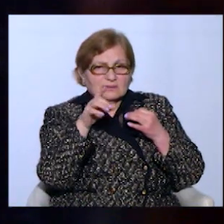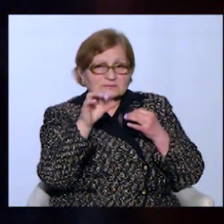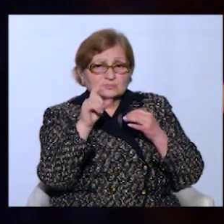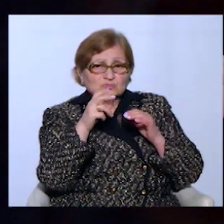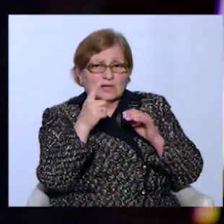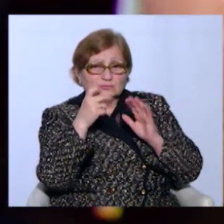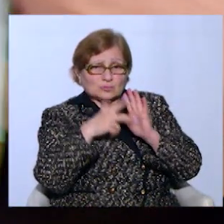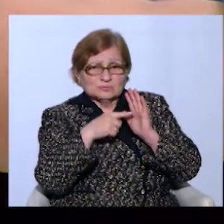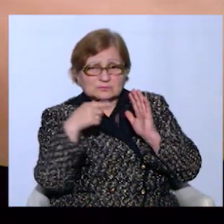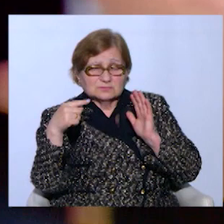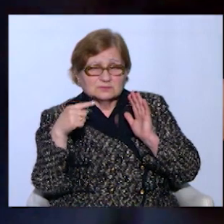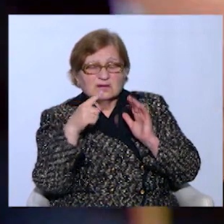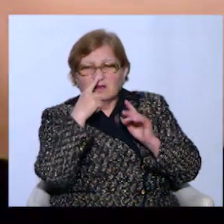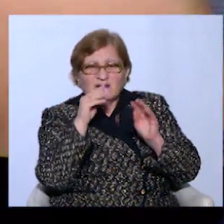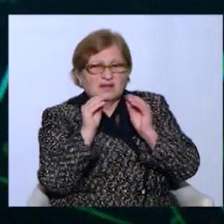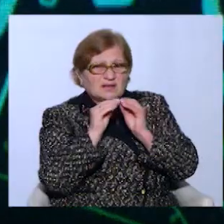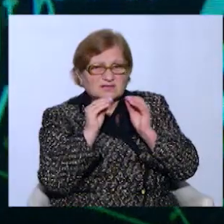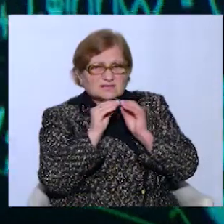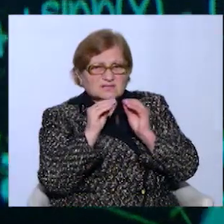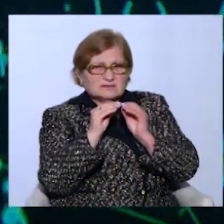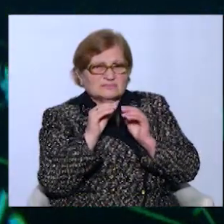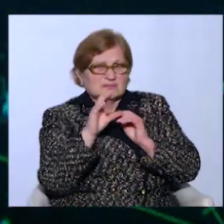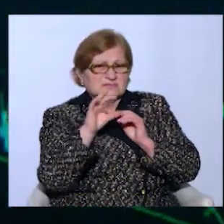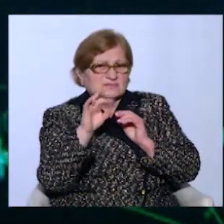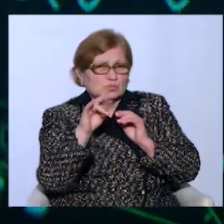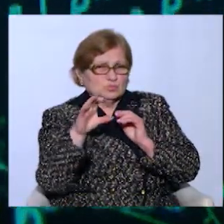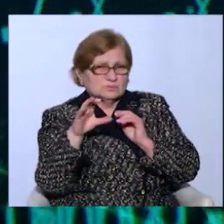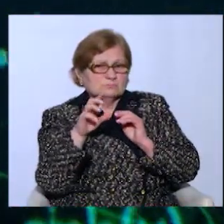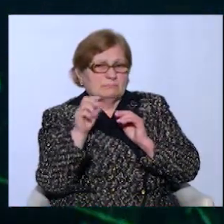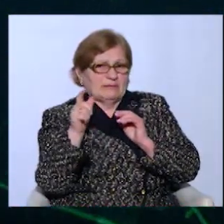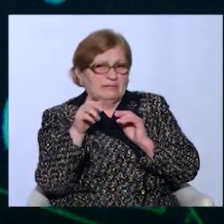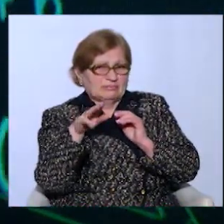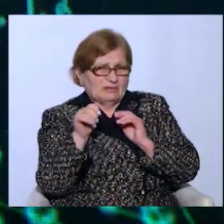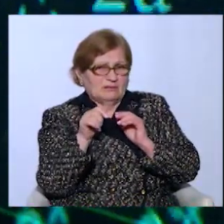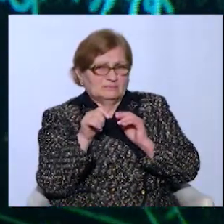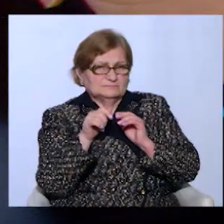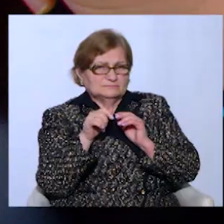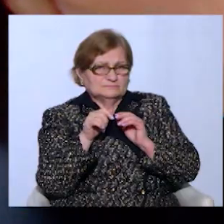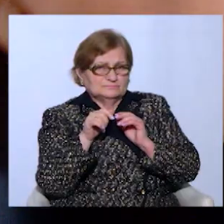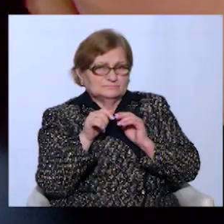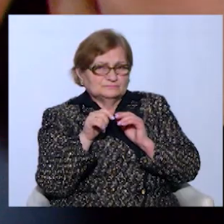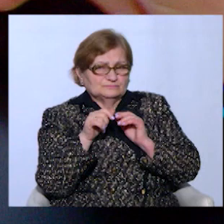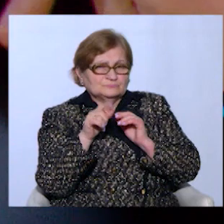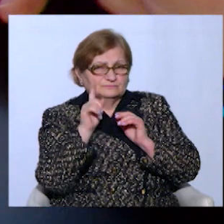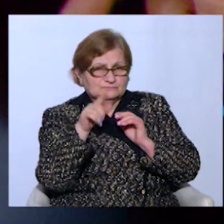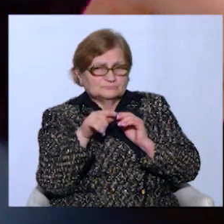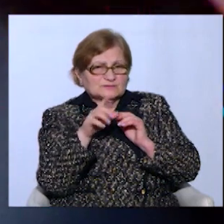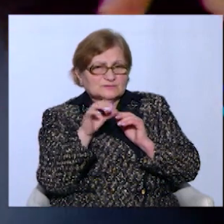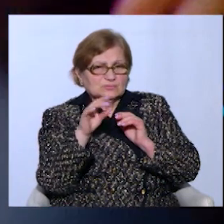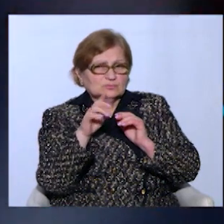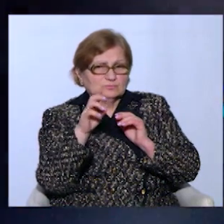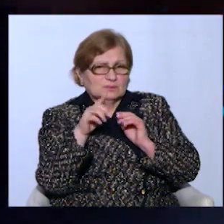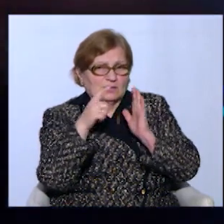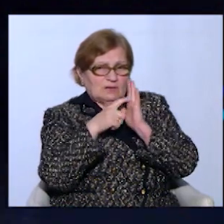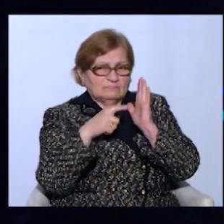180 გრადუსი მინუს ბეტა არის იგივე sinus ბეტა. ნუ აღარ გადავწერთ, ეს უკვე კარგად იცით. გაყოფილი ისევ sinus ბეტაზე, მიუხედავად